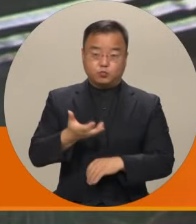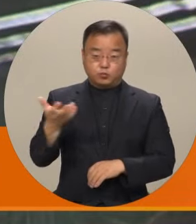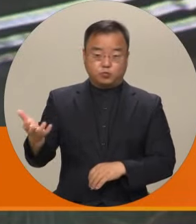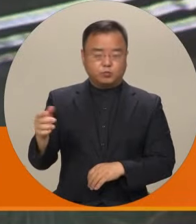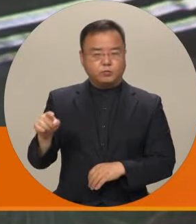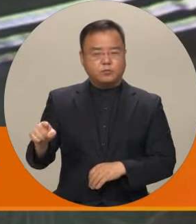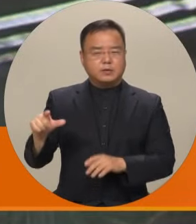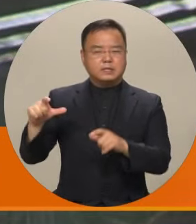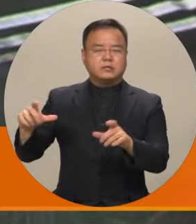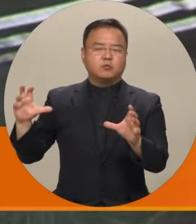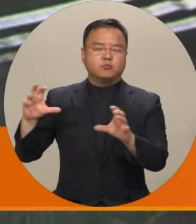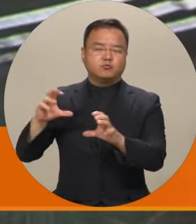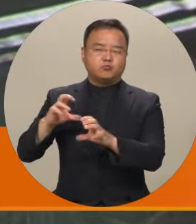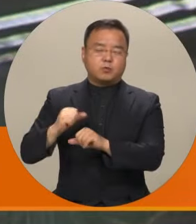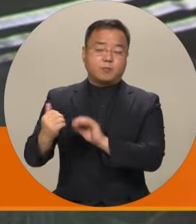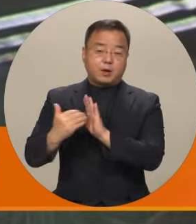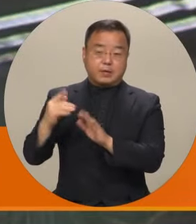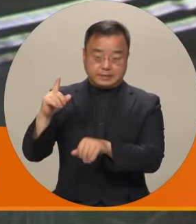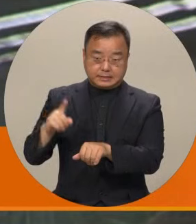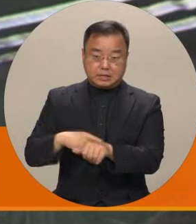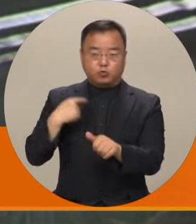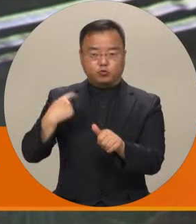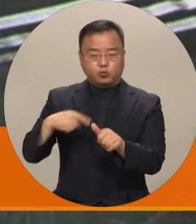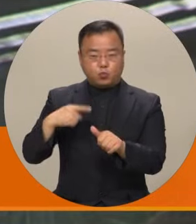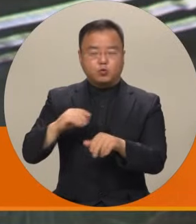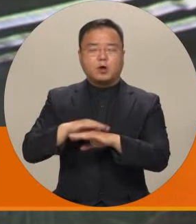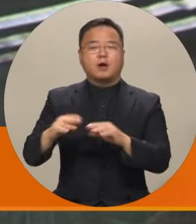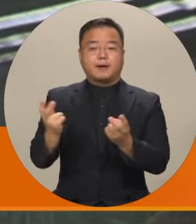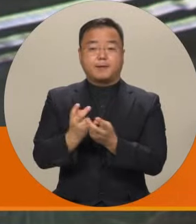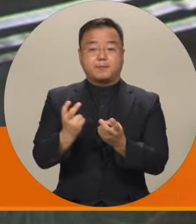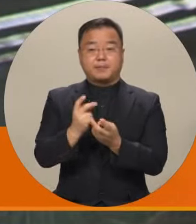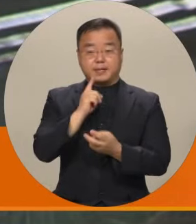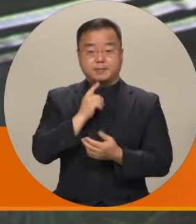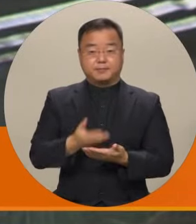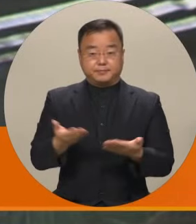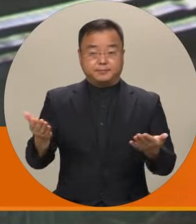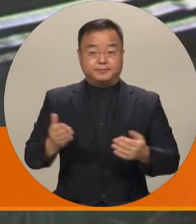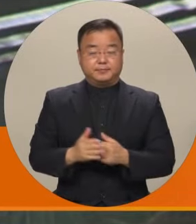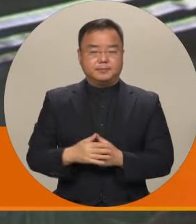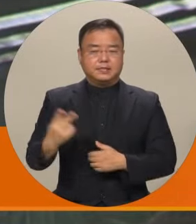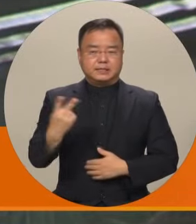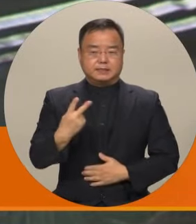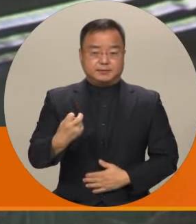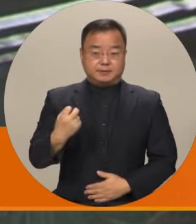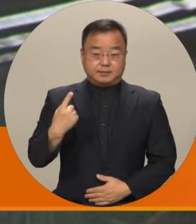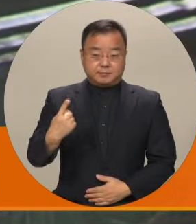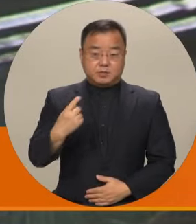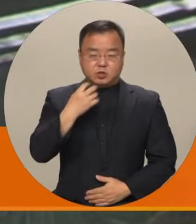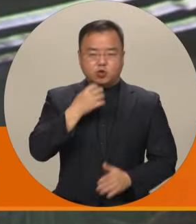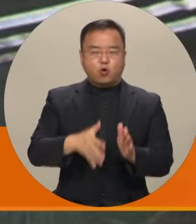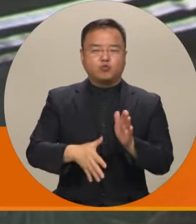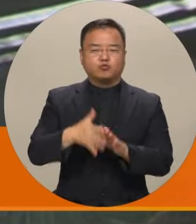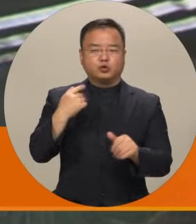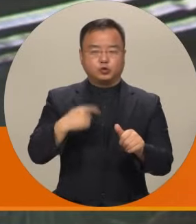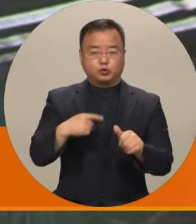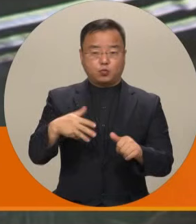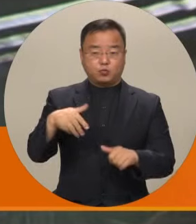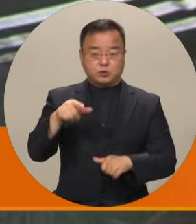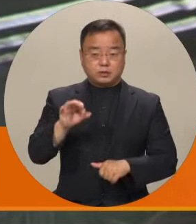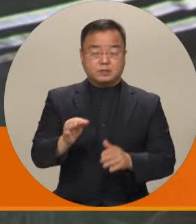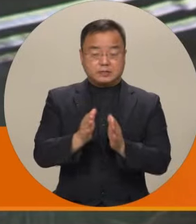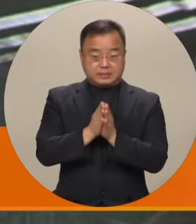소멸을 맡고 생태 교육을 복원할 대안으로 떠오르고 있습니다 지난 2021년 서울시 교육청이 처음으로 도입한 뒤